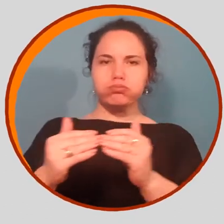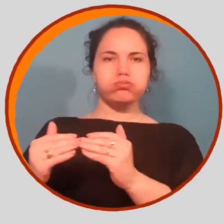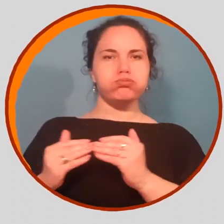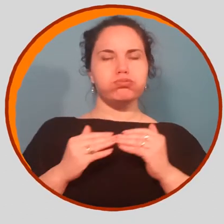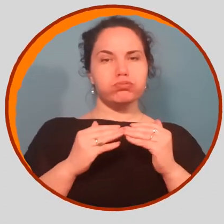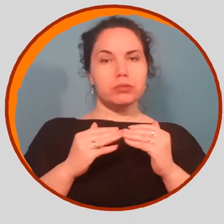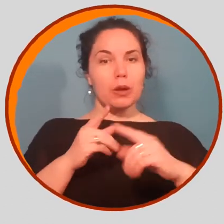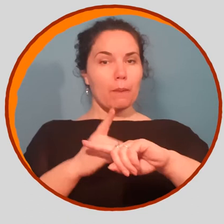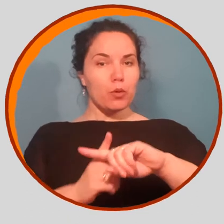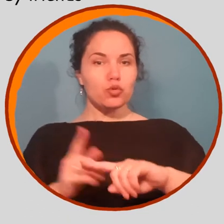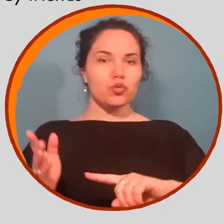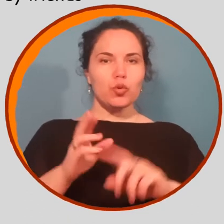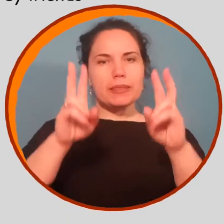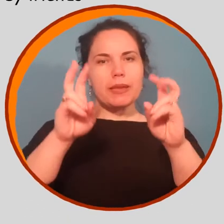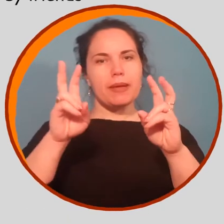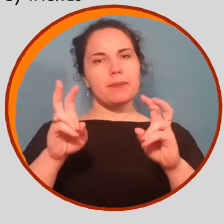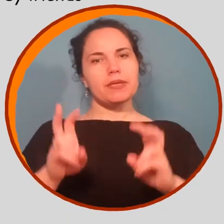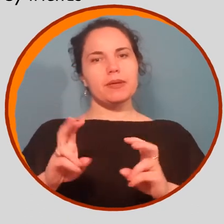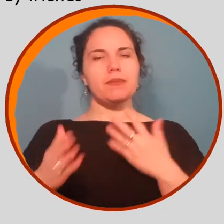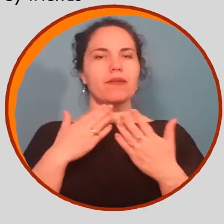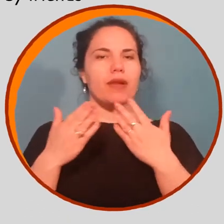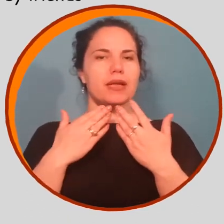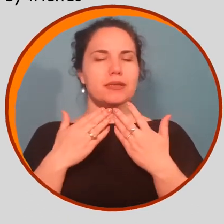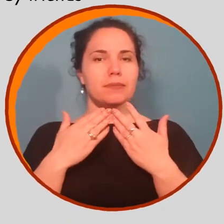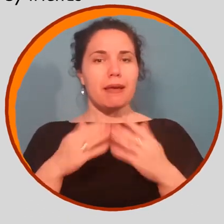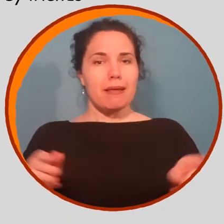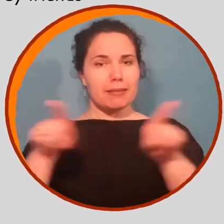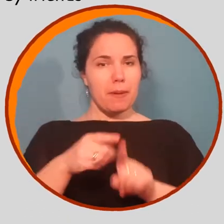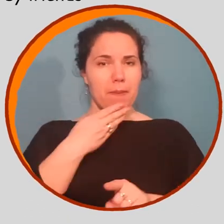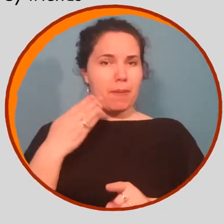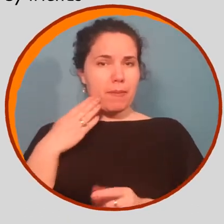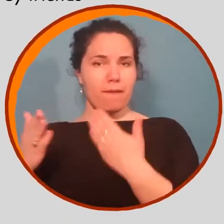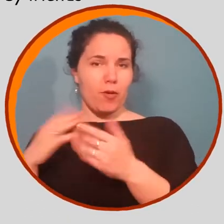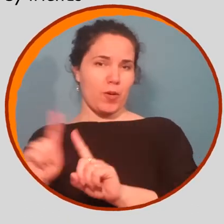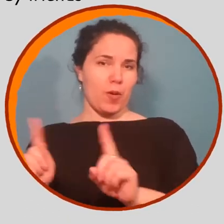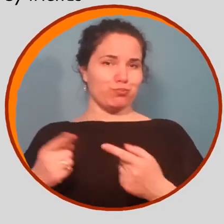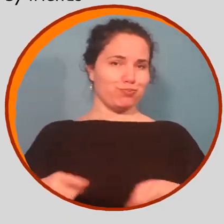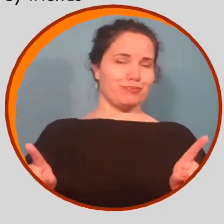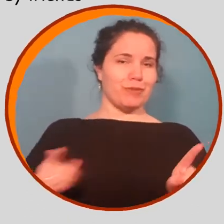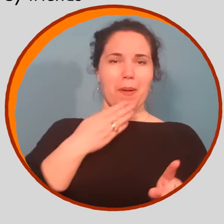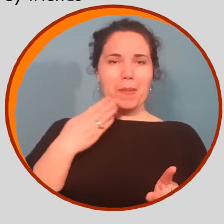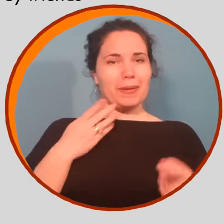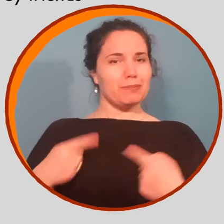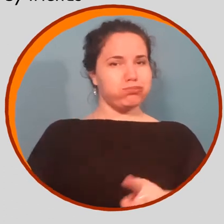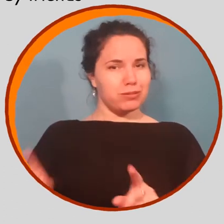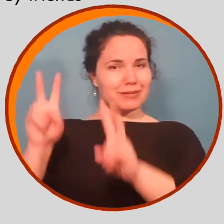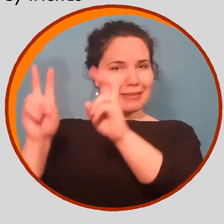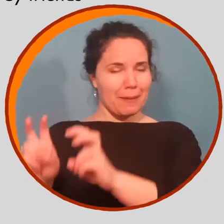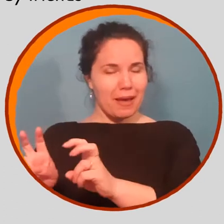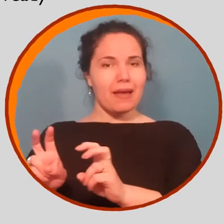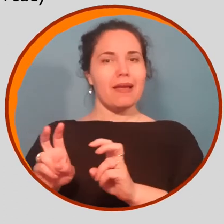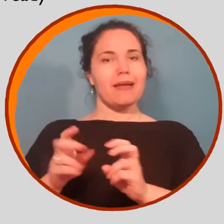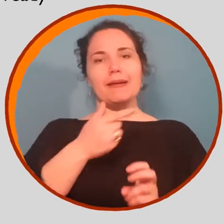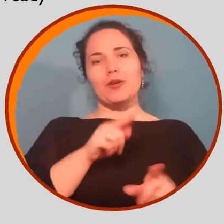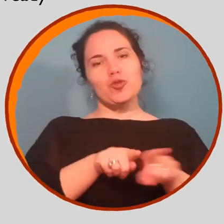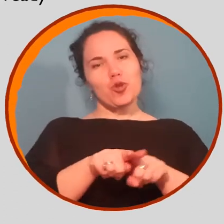përvojat e të tjerëve, kanë nevojë të rrinë me shoqërinë, sepse kanë nevojë të pëlqehen prej tyre, të pranohen prej tyre, për t'u aprovuar nga